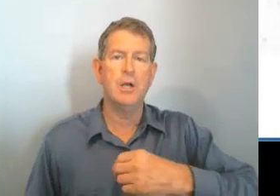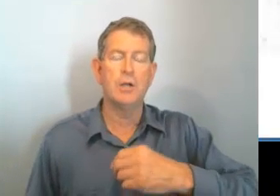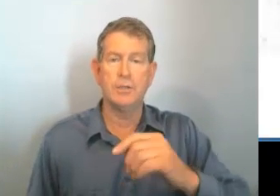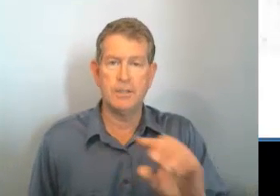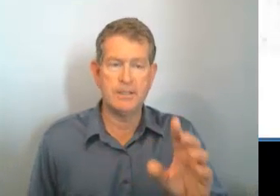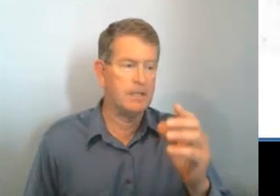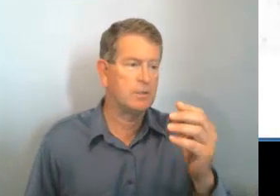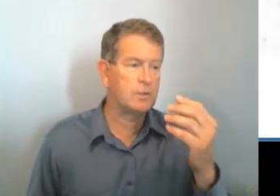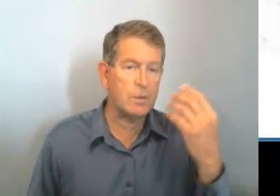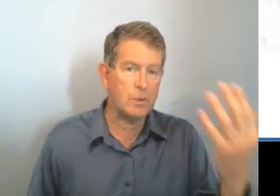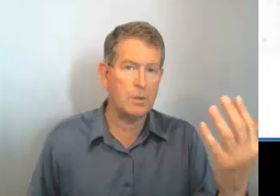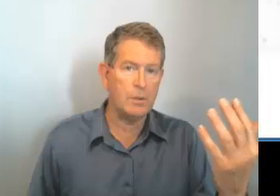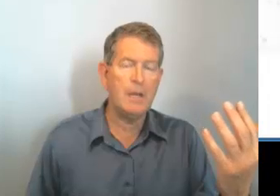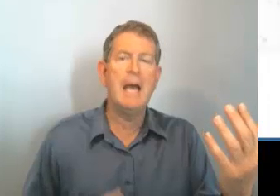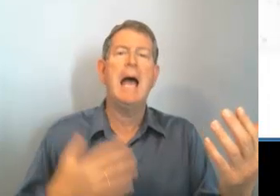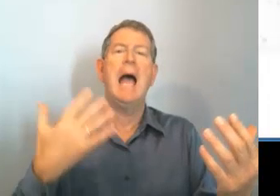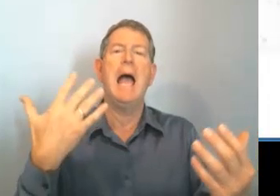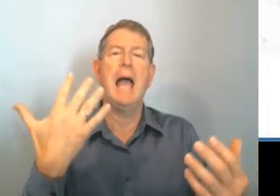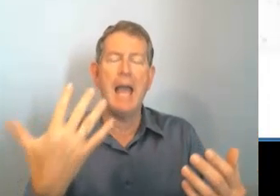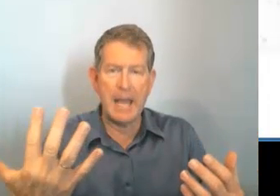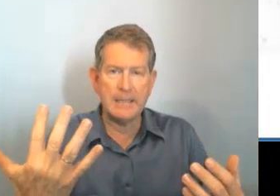s'intéresser. C'est se